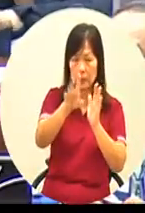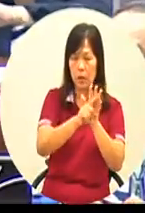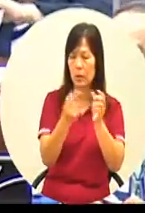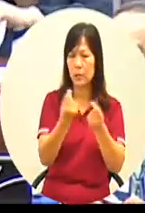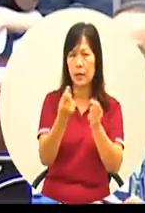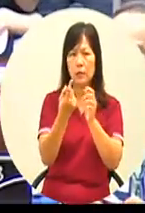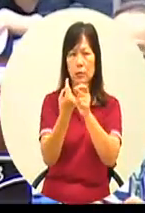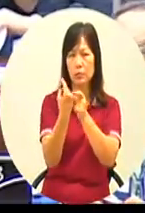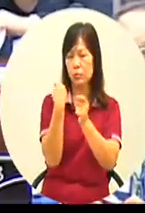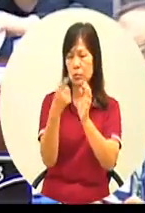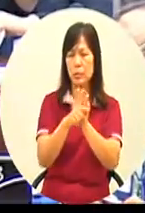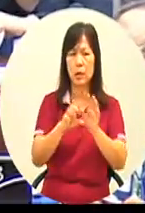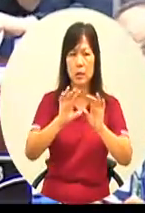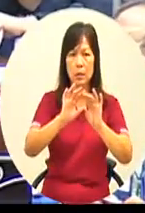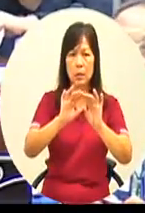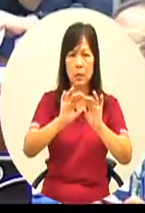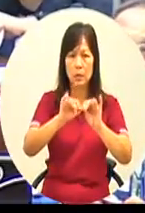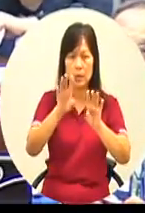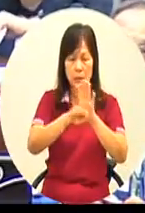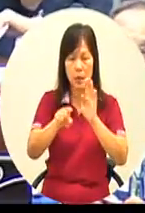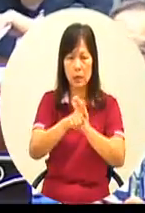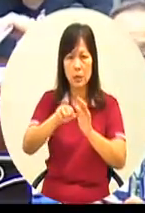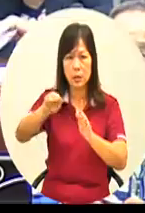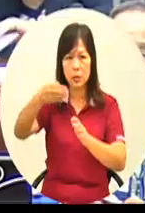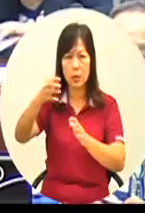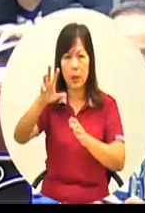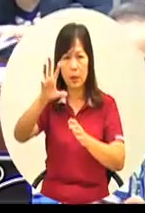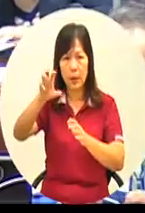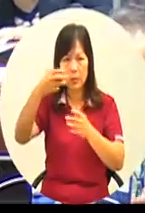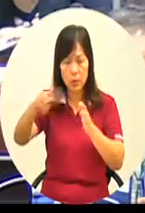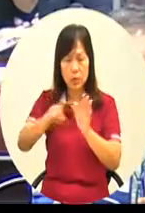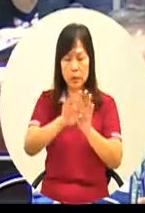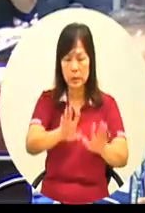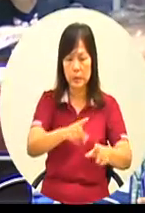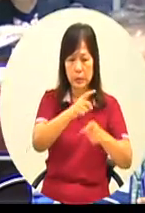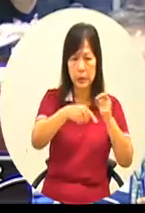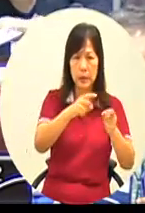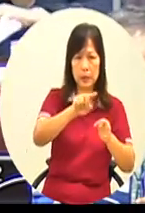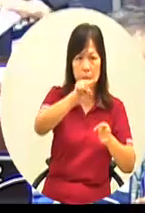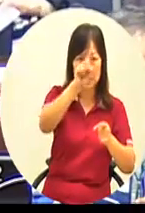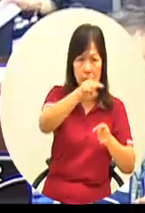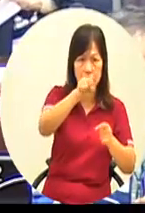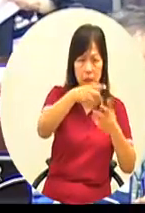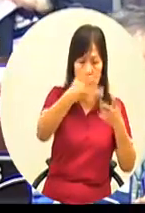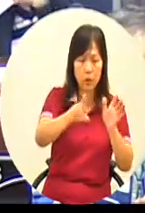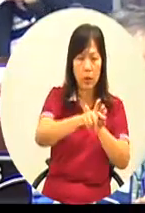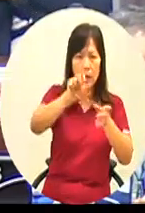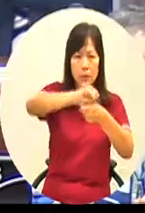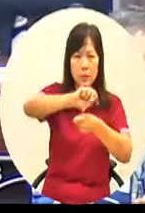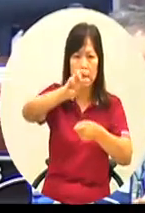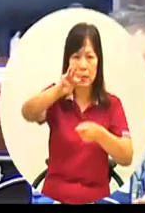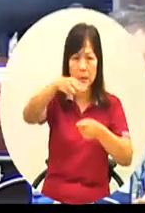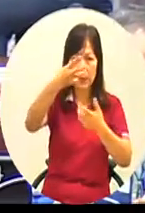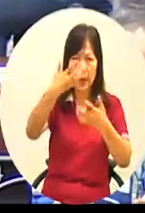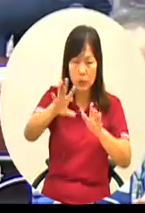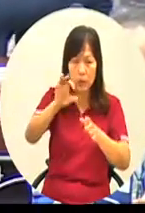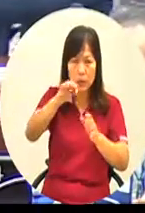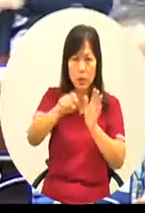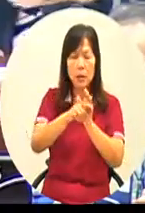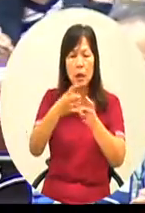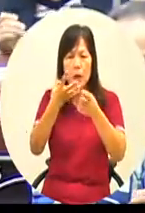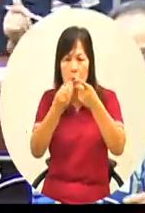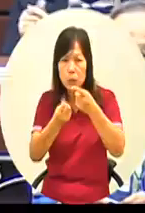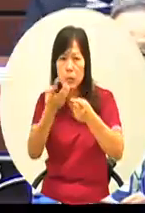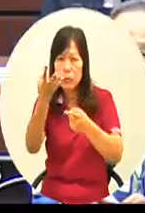是地价税989元，那今年是1324元，那增加335元，就是说到底有多少，让